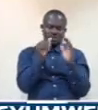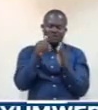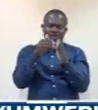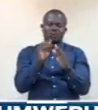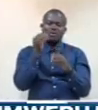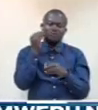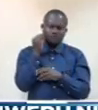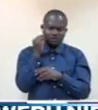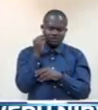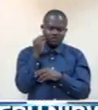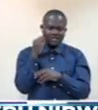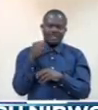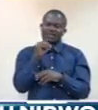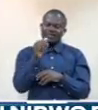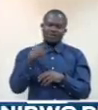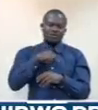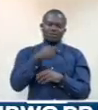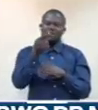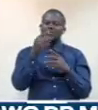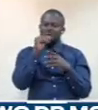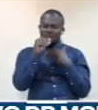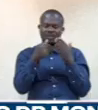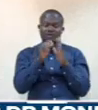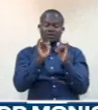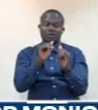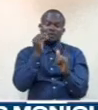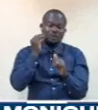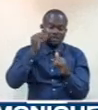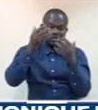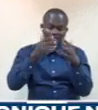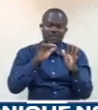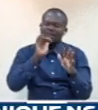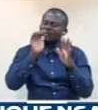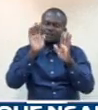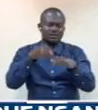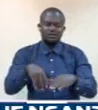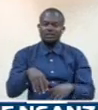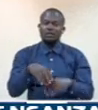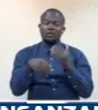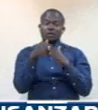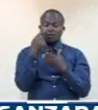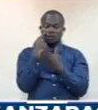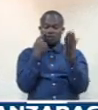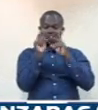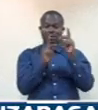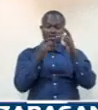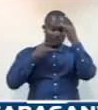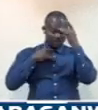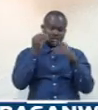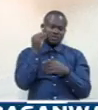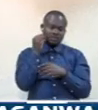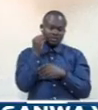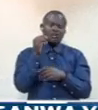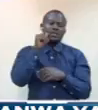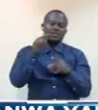mago ntabwo biturimo kuvuga byo kuguma mu rugo irangiye abo ngabo ntibibareba utaza kugira cyo gasanga abantu bari barwariye mu ngo ejo